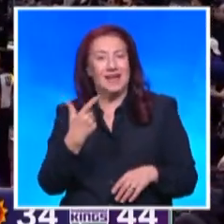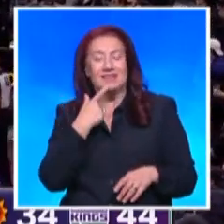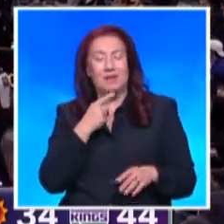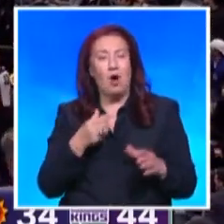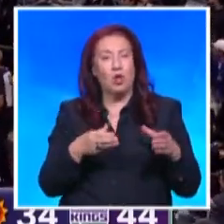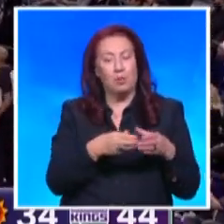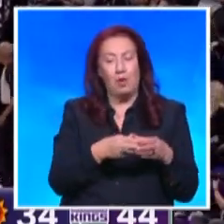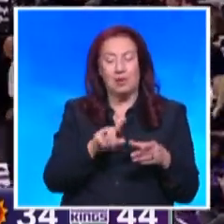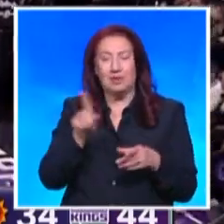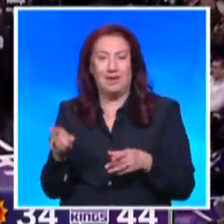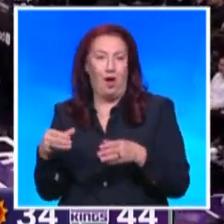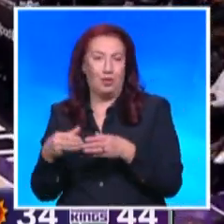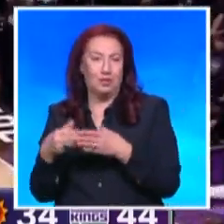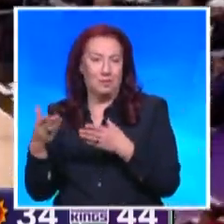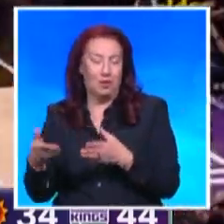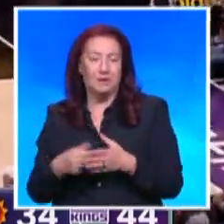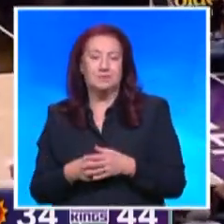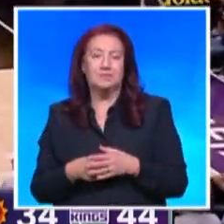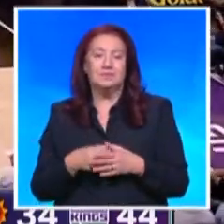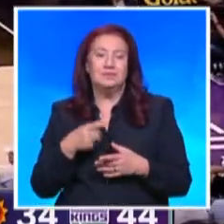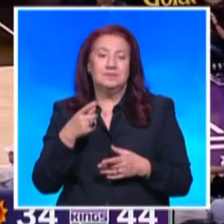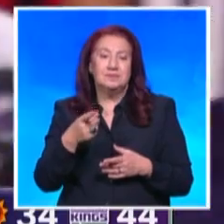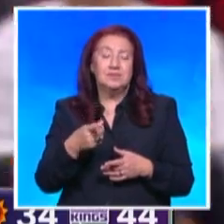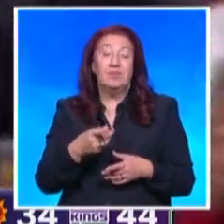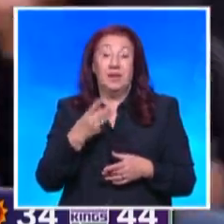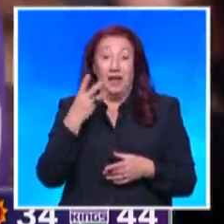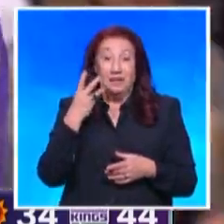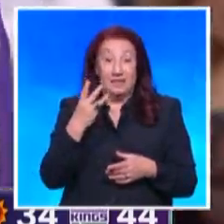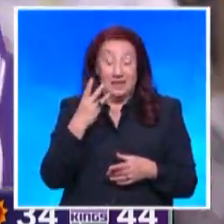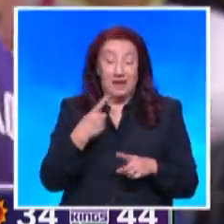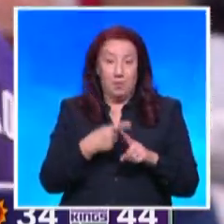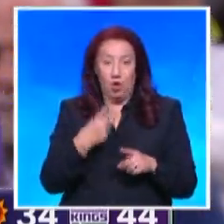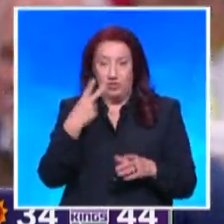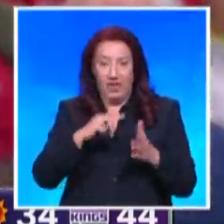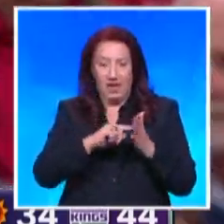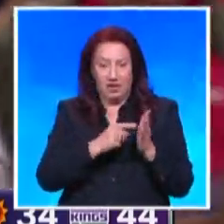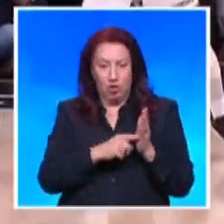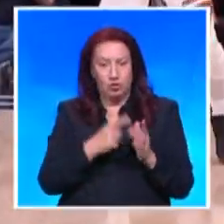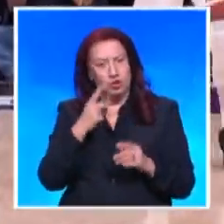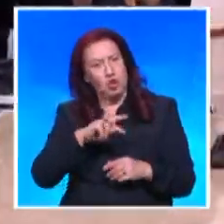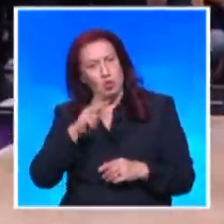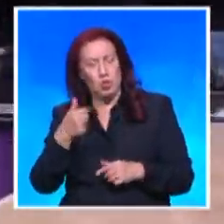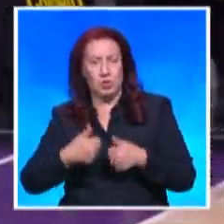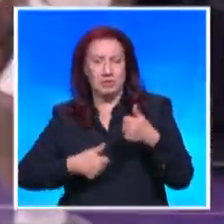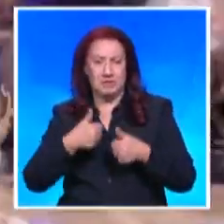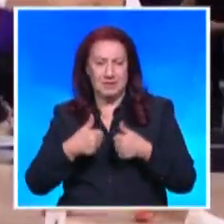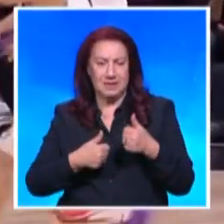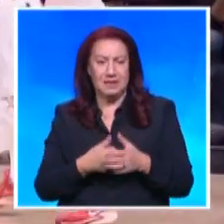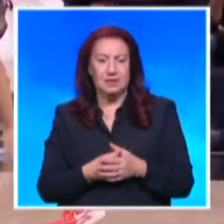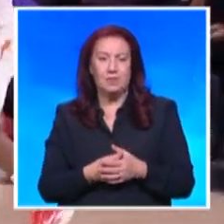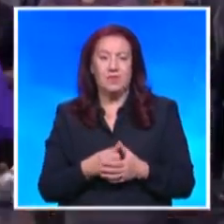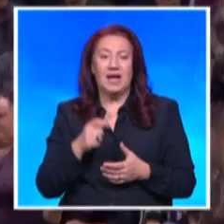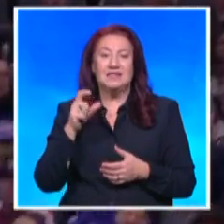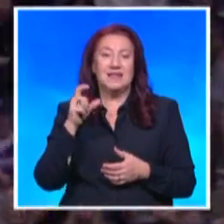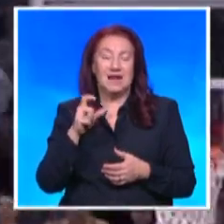Над всички в тази среща беше Домантас Сабонис с трипл-дабъл. 28 точки, 11 борби и 11 асистенции.